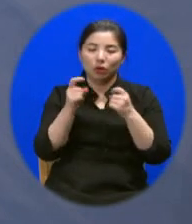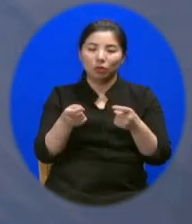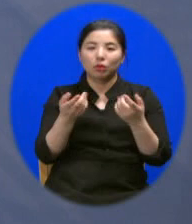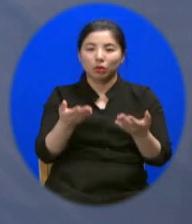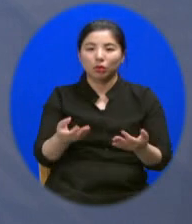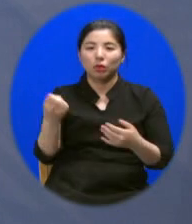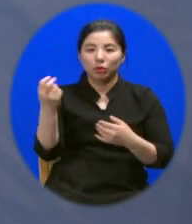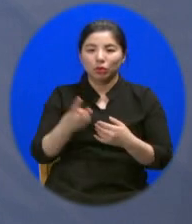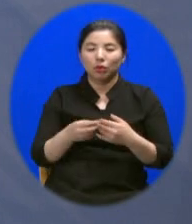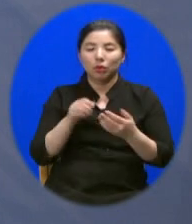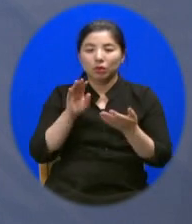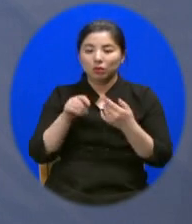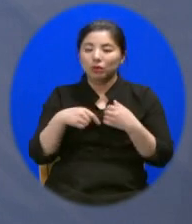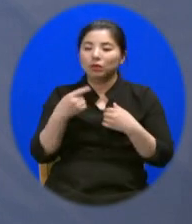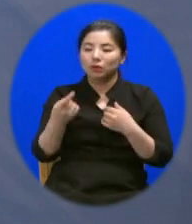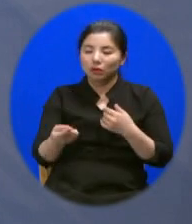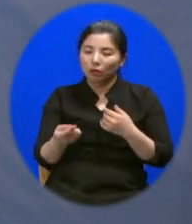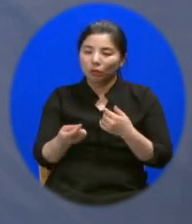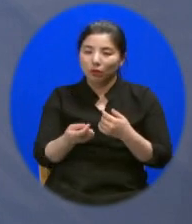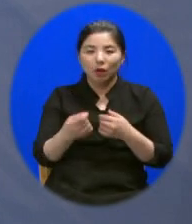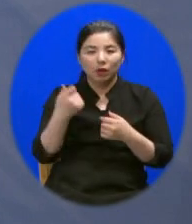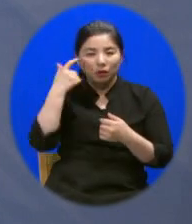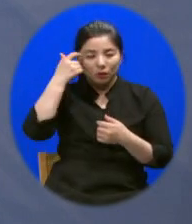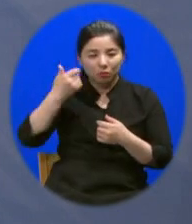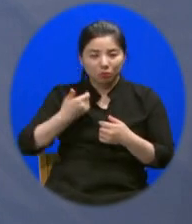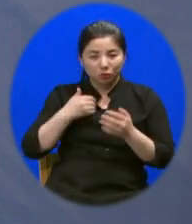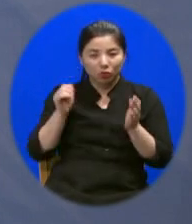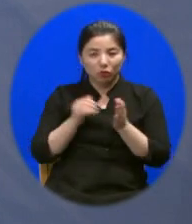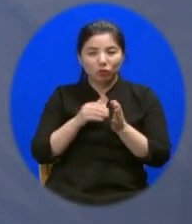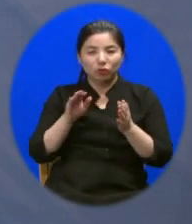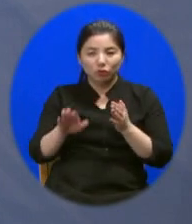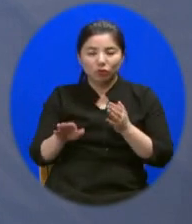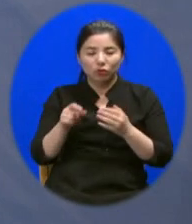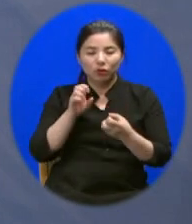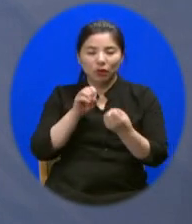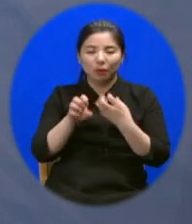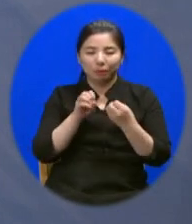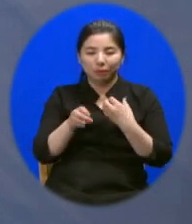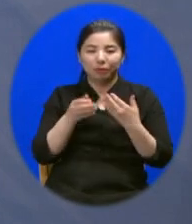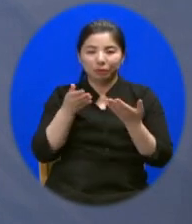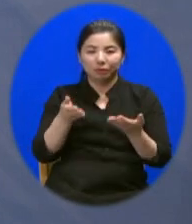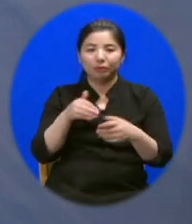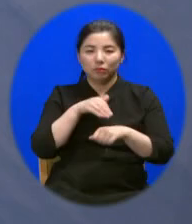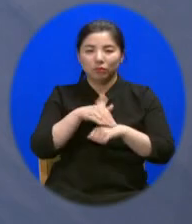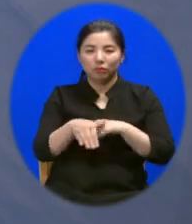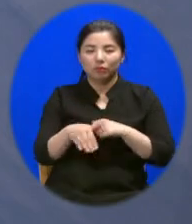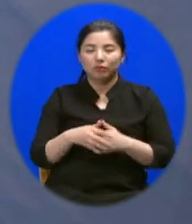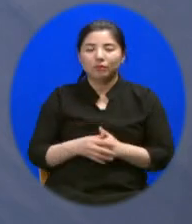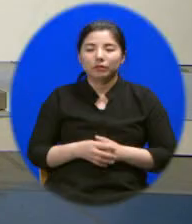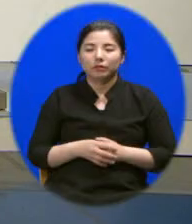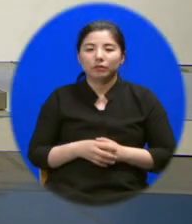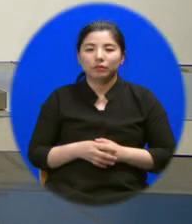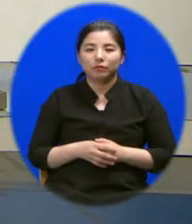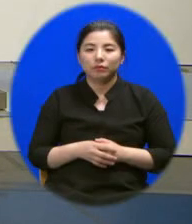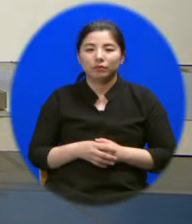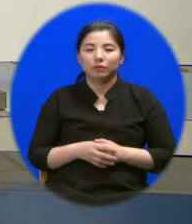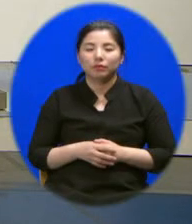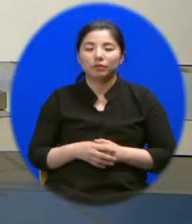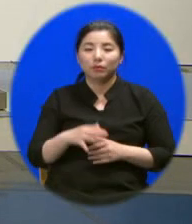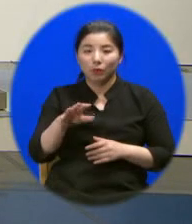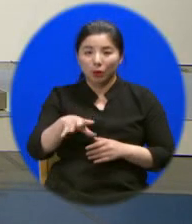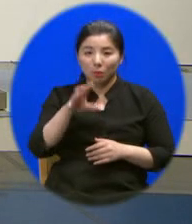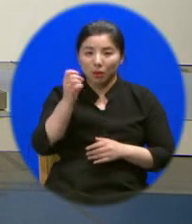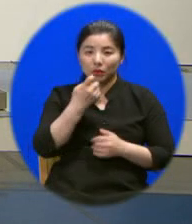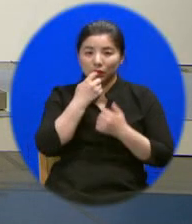이어서 상대 후보의 정책 검증 질문을 받아서 그에 대한 답변을 하는 순서로 진행을 하겠습니다 자 먼저